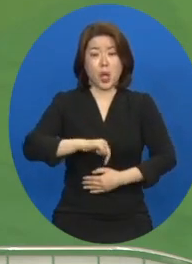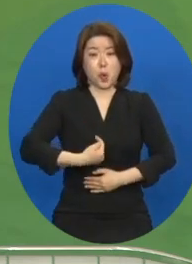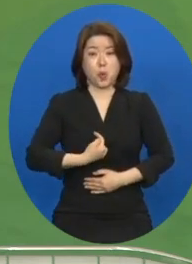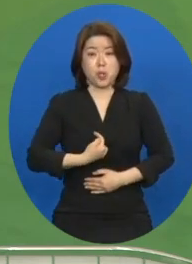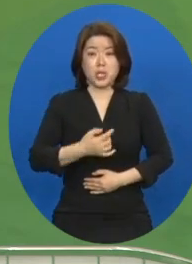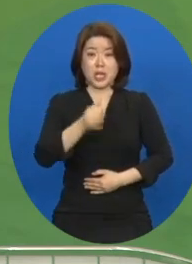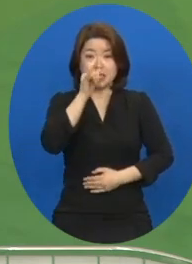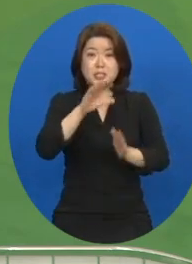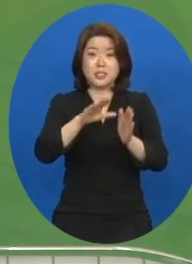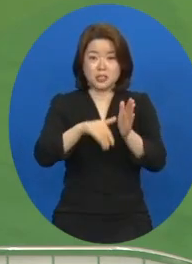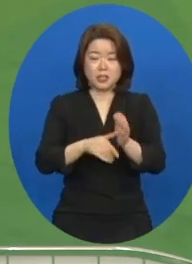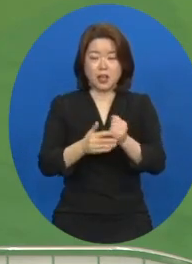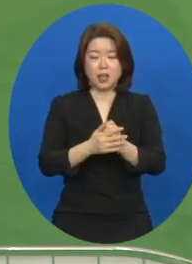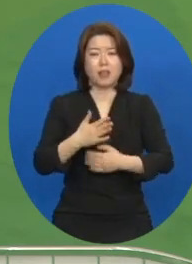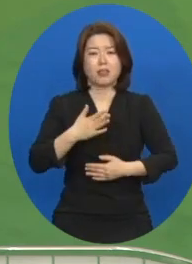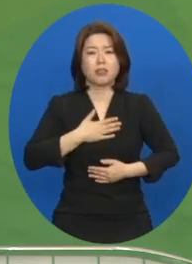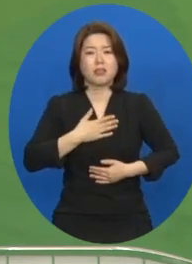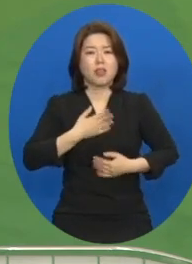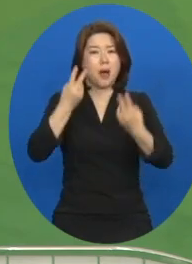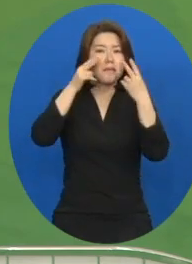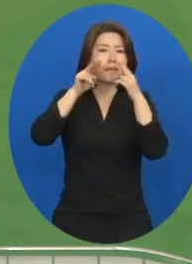때 나를 바라보라.